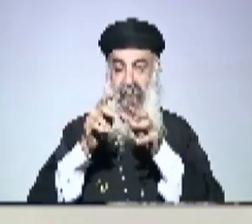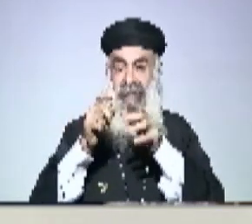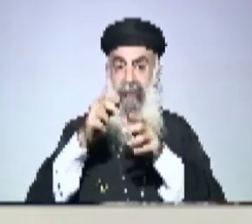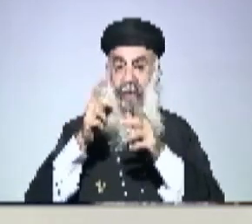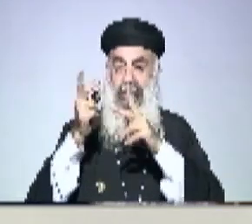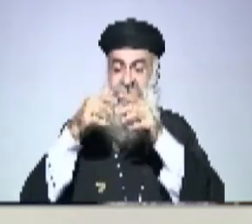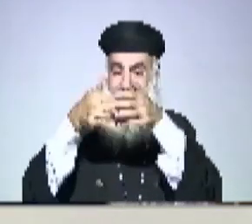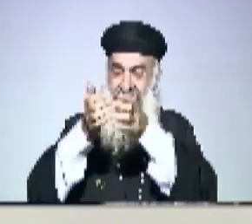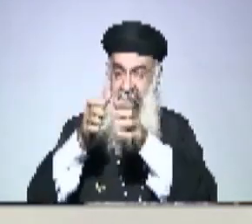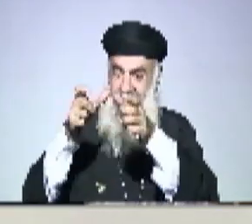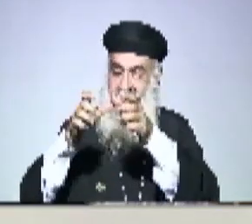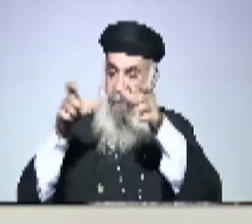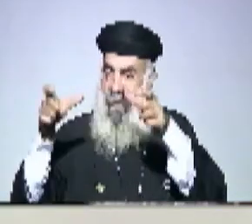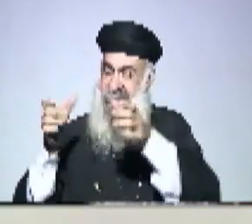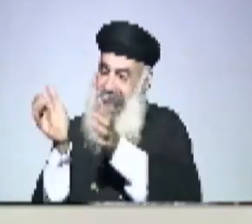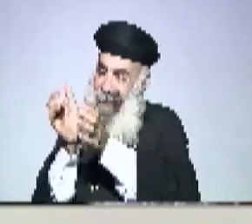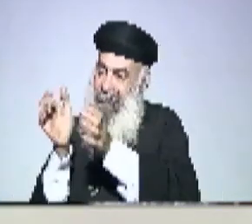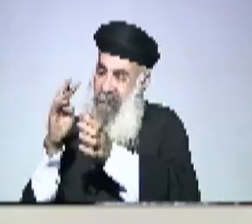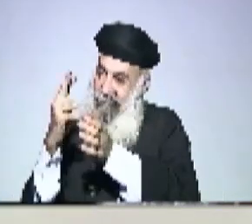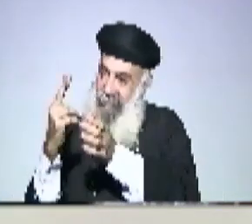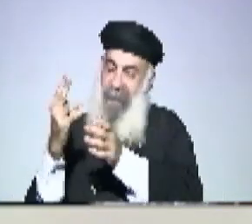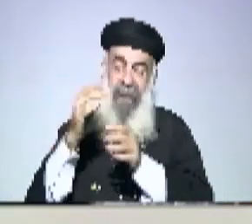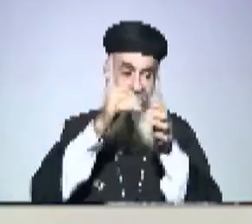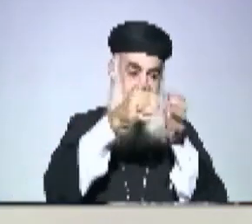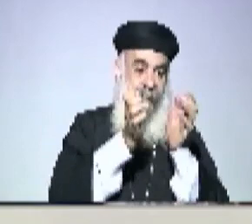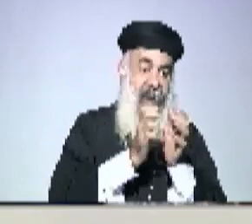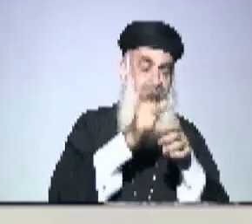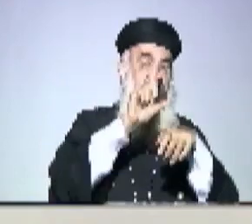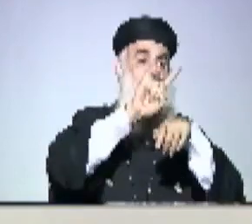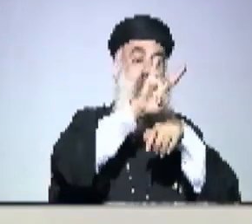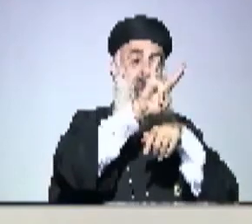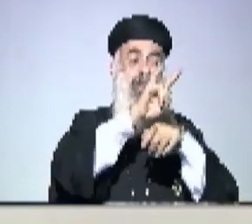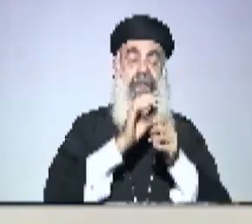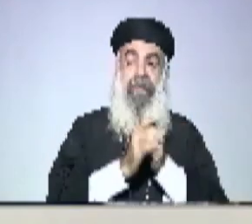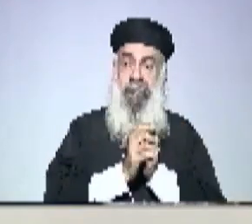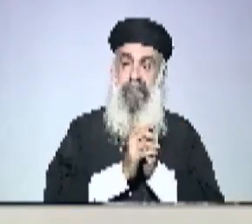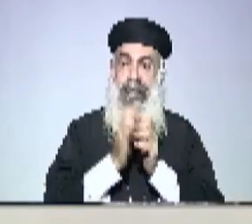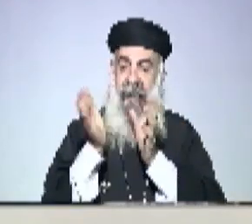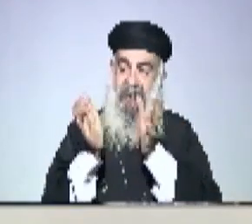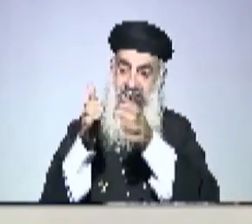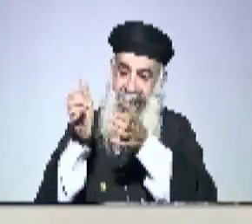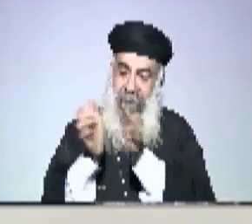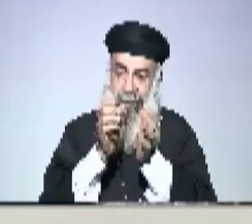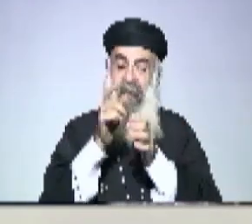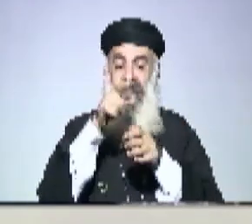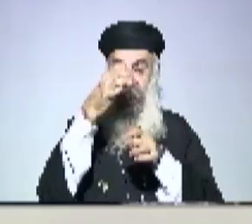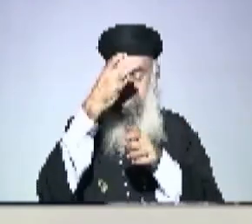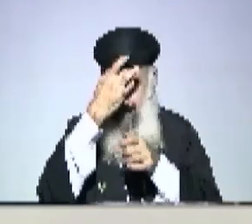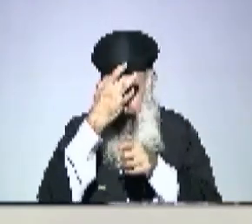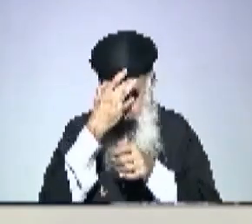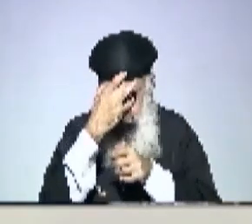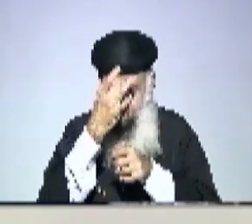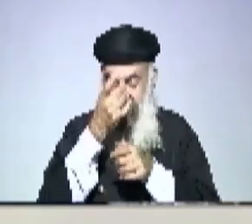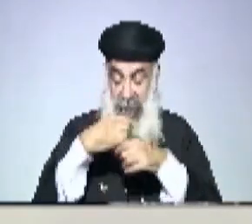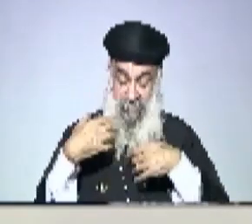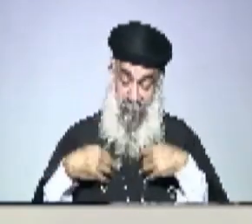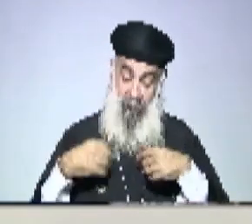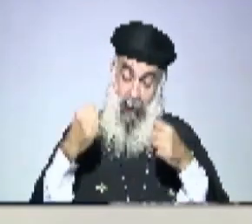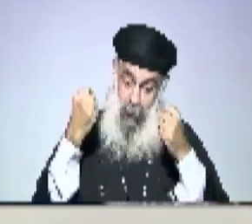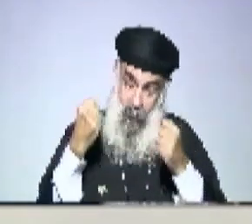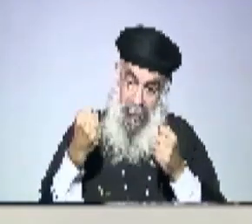اثنين غير اللي فيها 10 والاسره اللي فيها ناس مرضى غير الاسره اللي صحتها